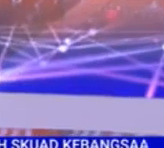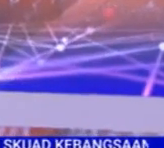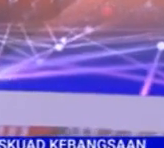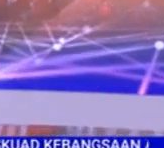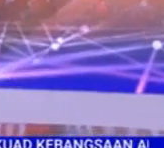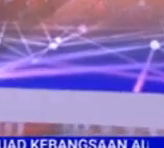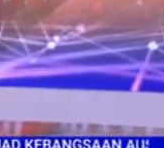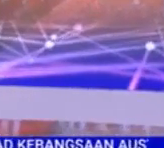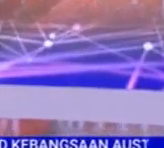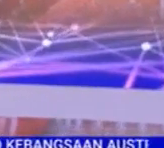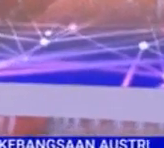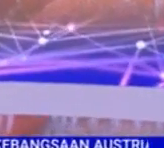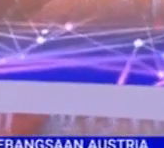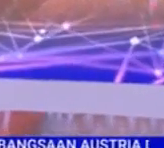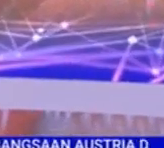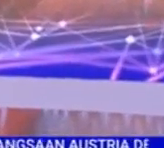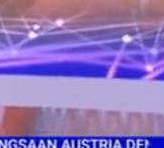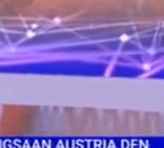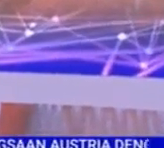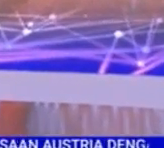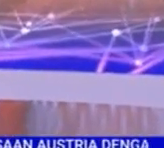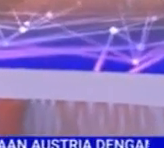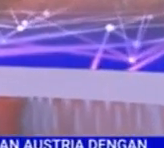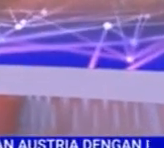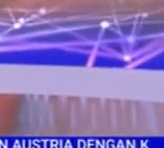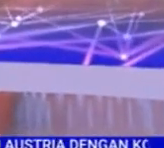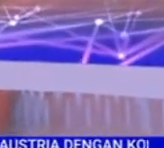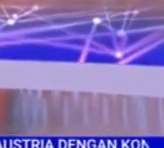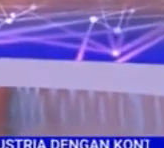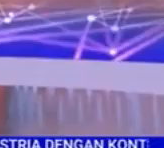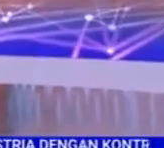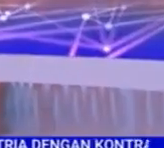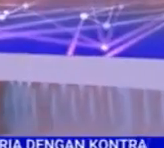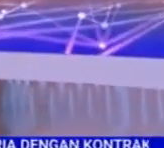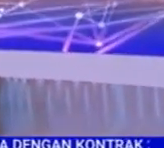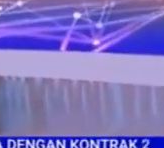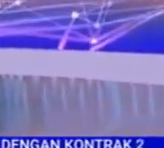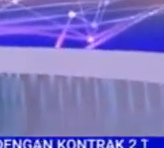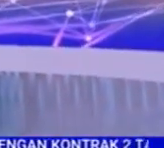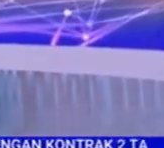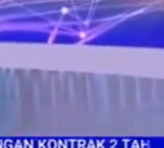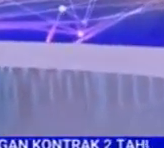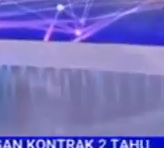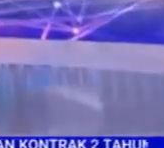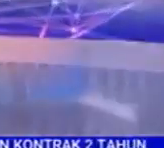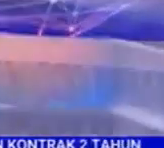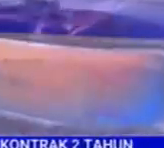berhati-hati di jalan raya. Selamat berhujung minggu. Salam keluarga Malaysia.